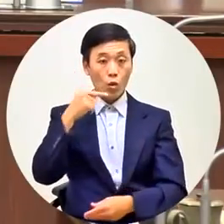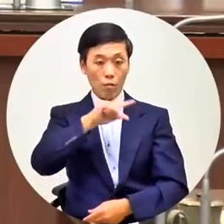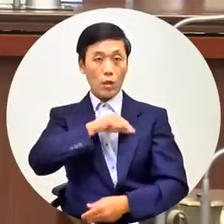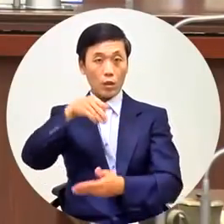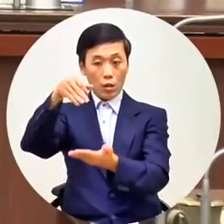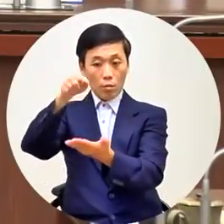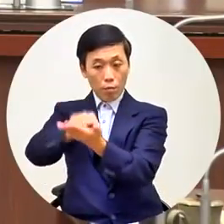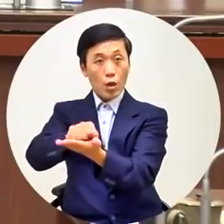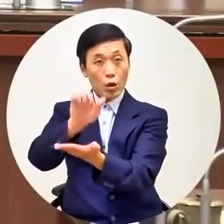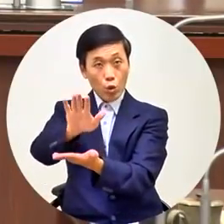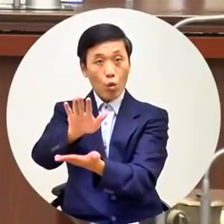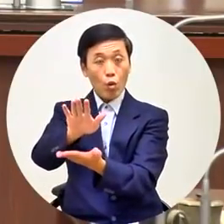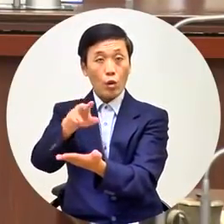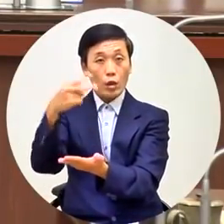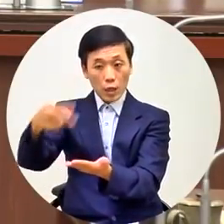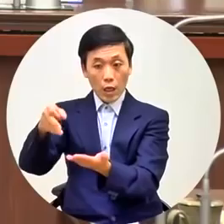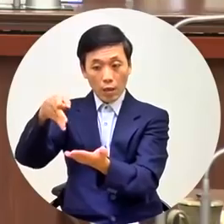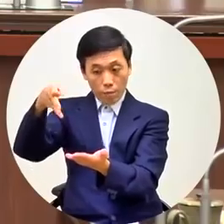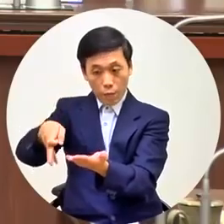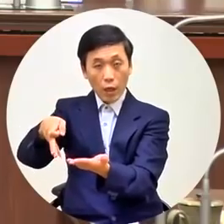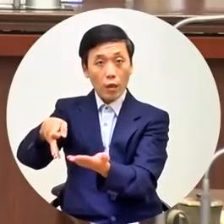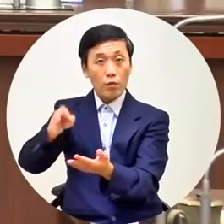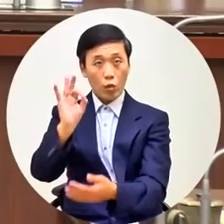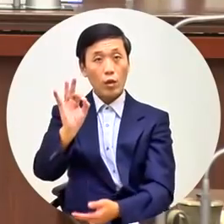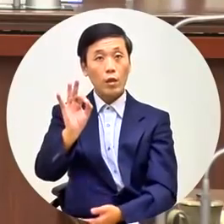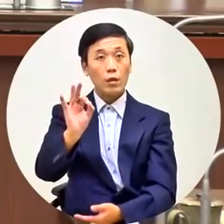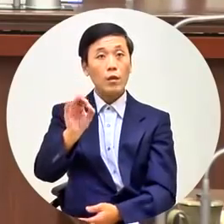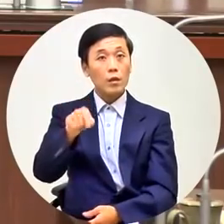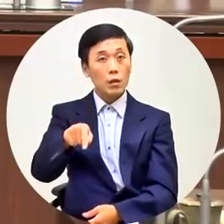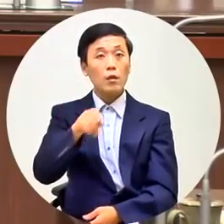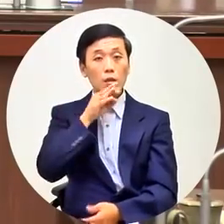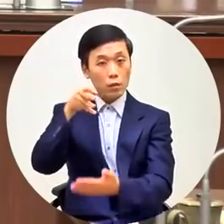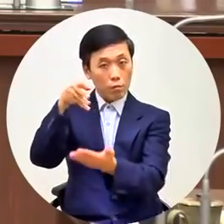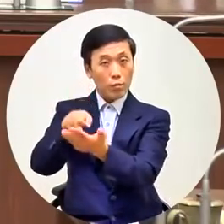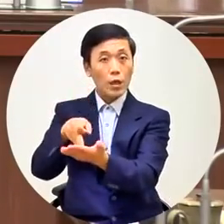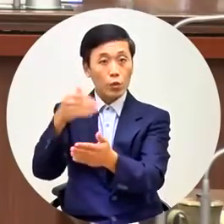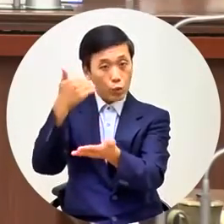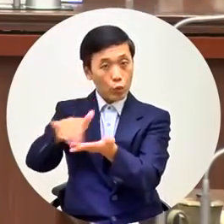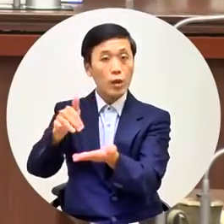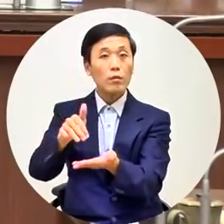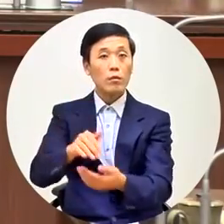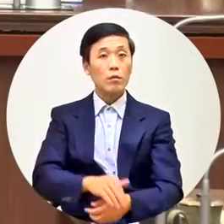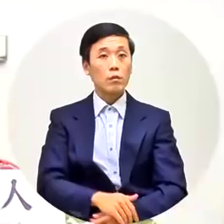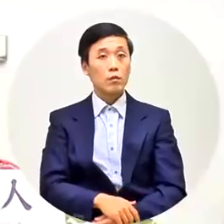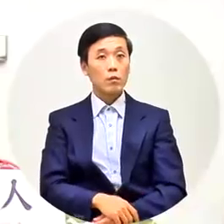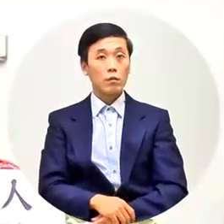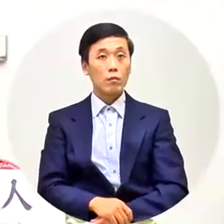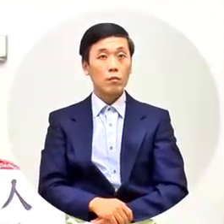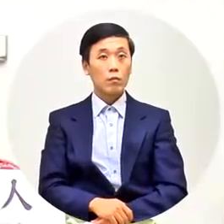一次名字，那是 OK 的，那也是一种记名的方式，那是有效的。 好，来，李乔鲁议